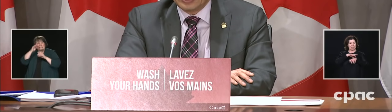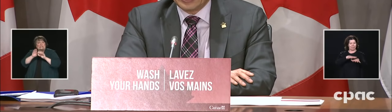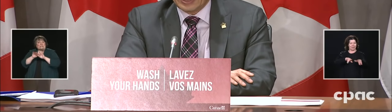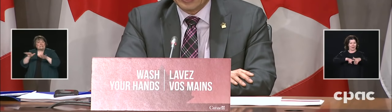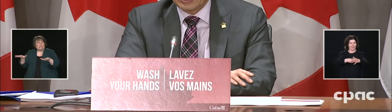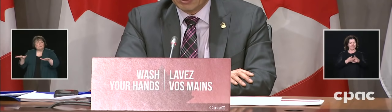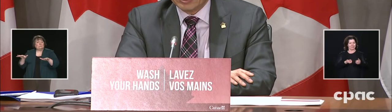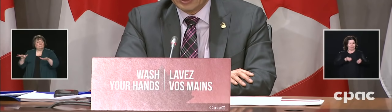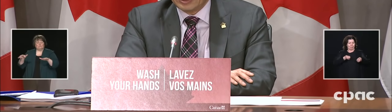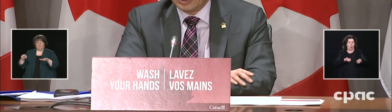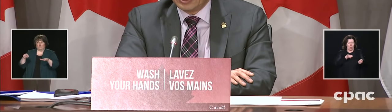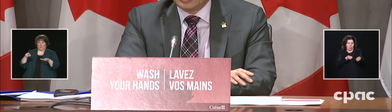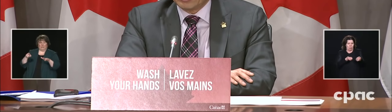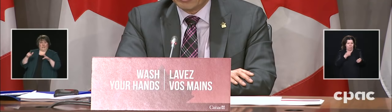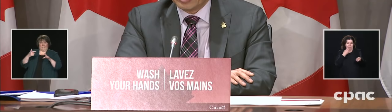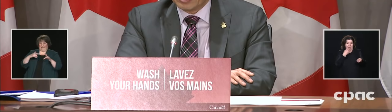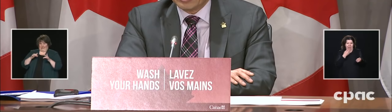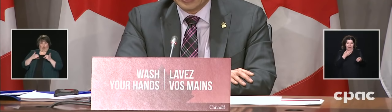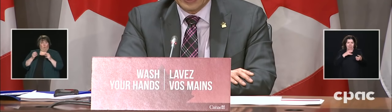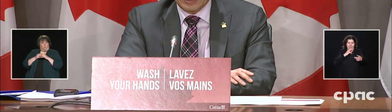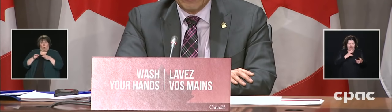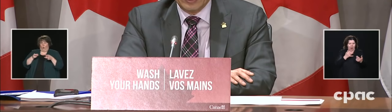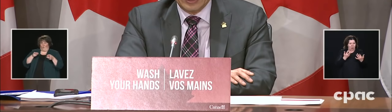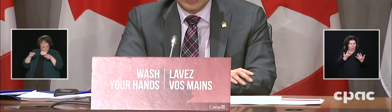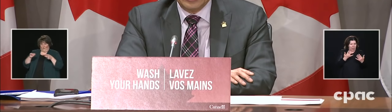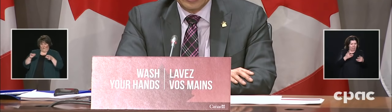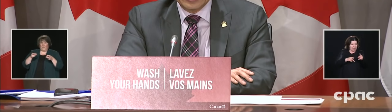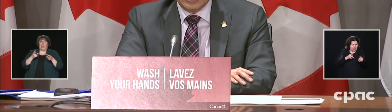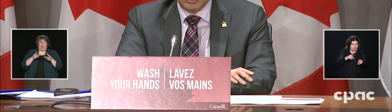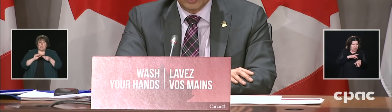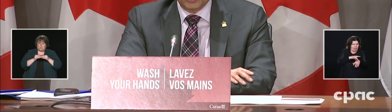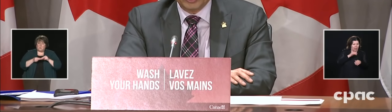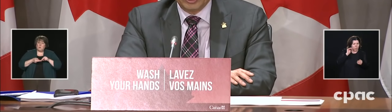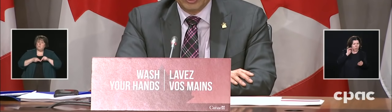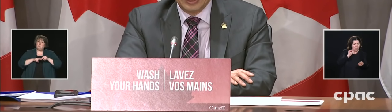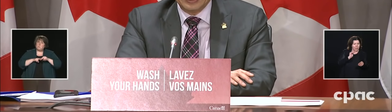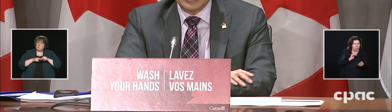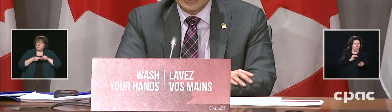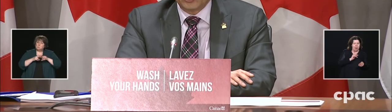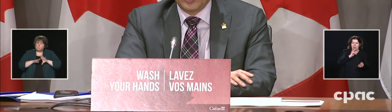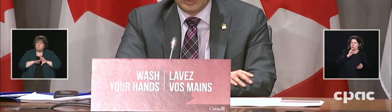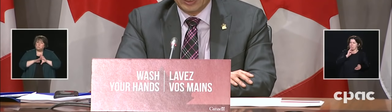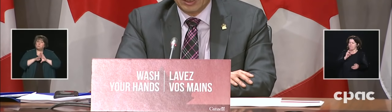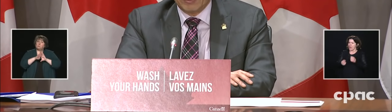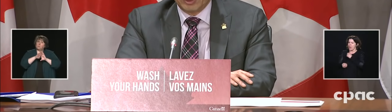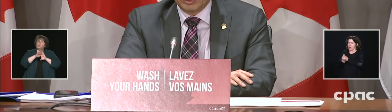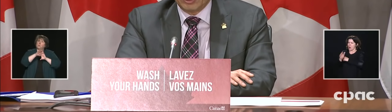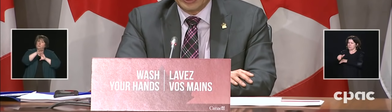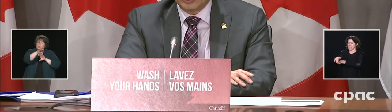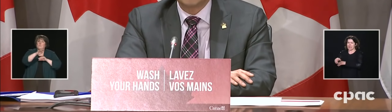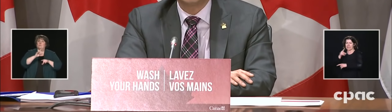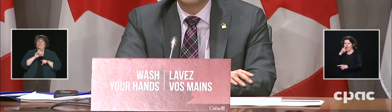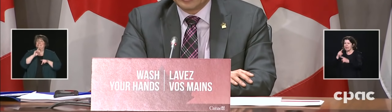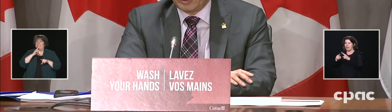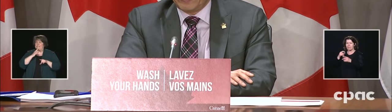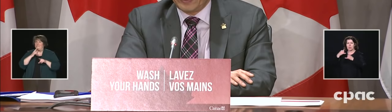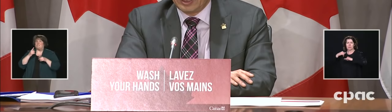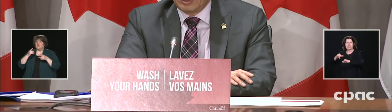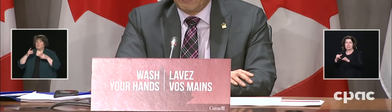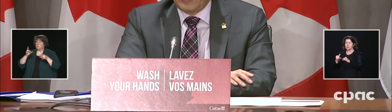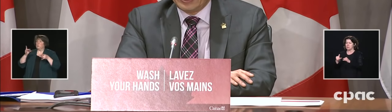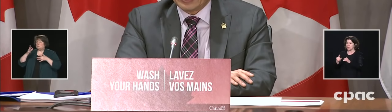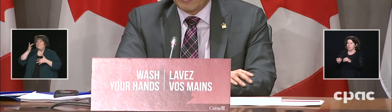croissance des cas ralentit, les conséquences graves et les décès continuent de s'accumuler pendant que la